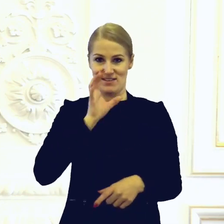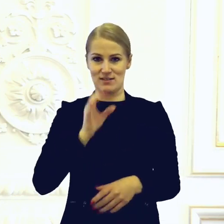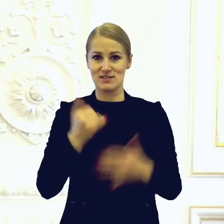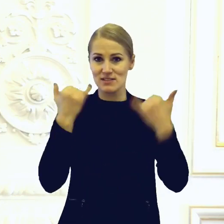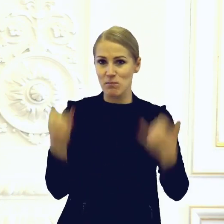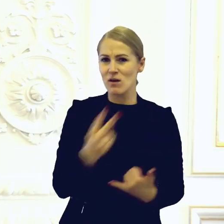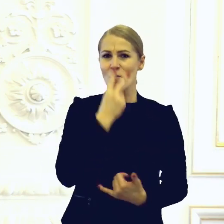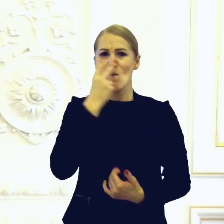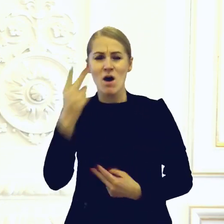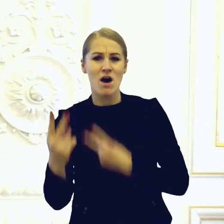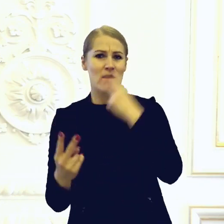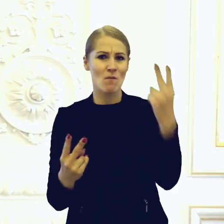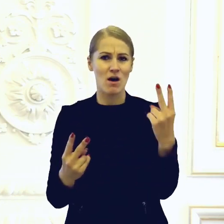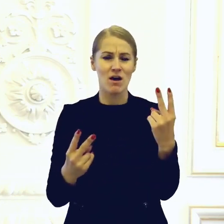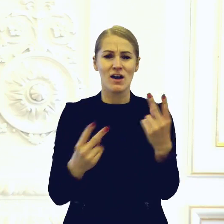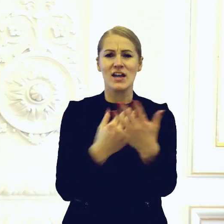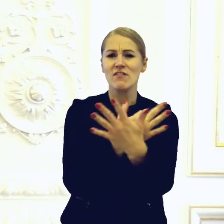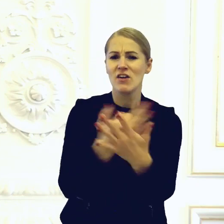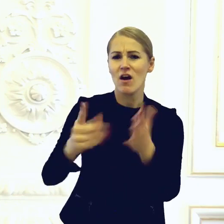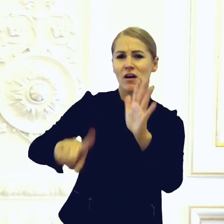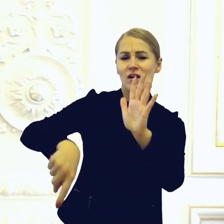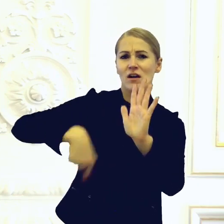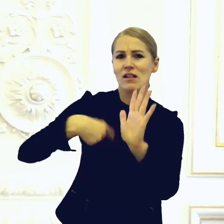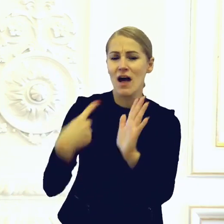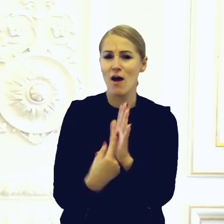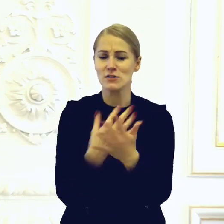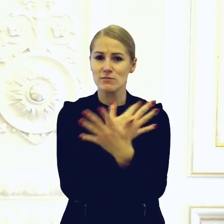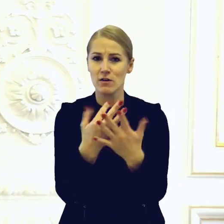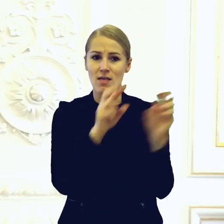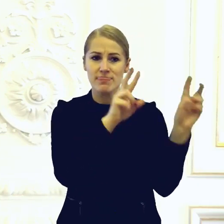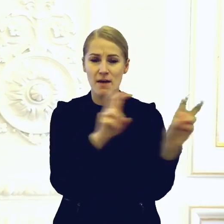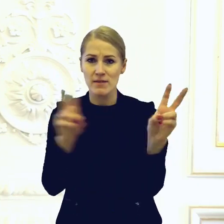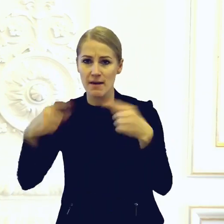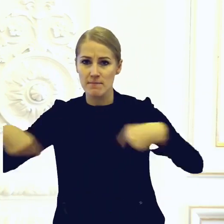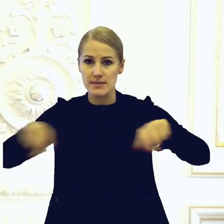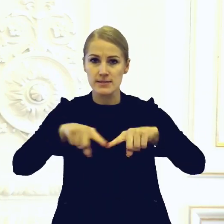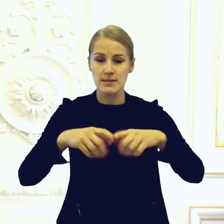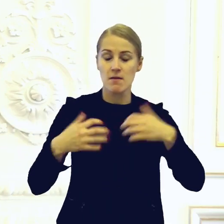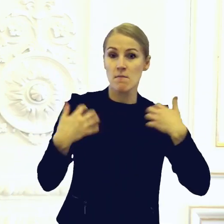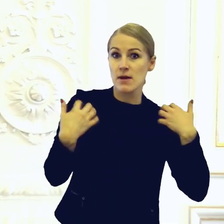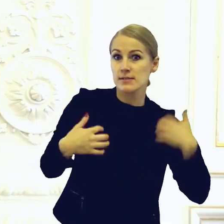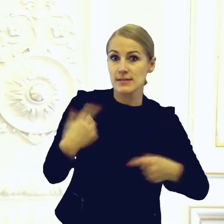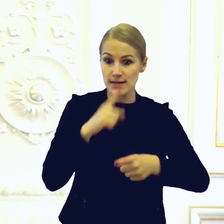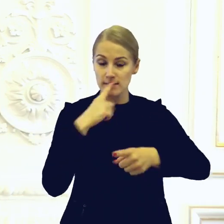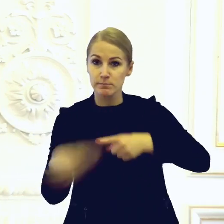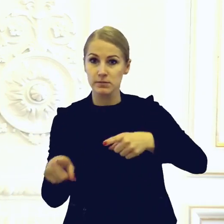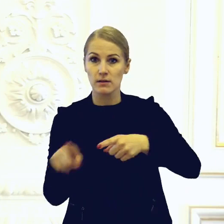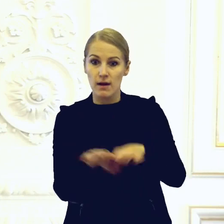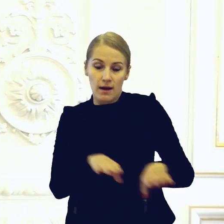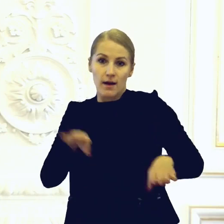daugybė kitų klausimų mes labai sparčiai judame į priekį, pirmiausia savo suvokimu,